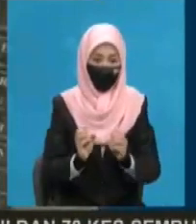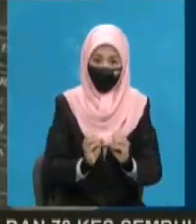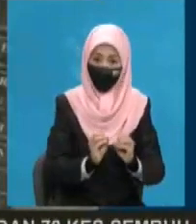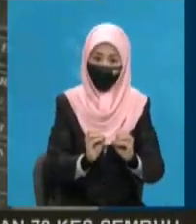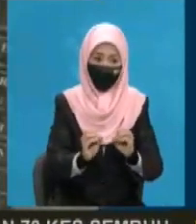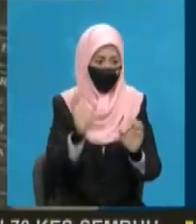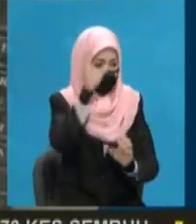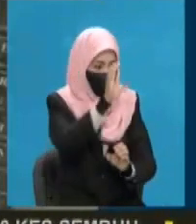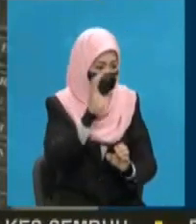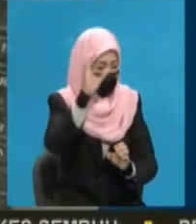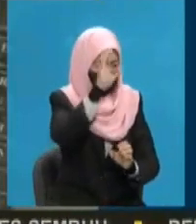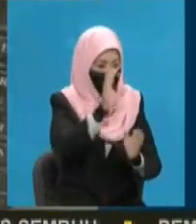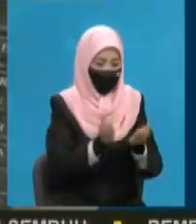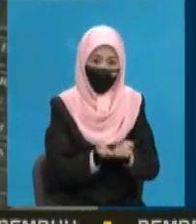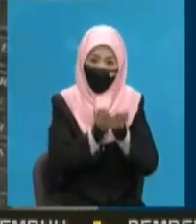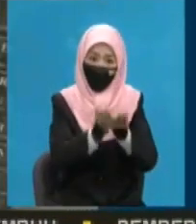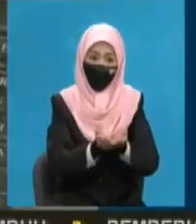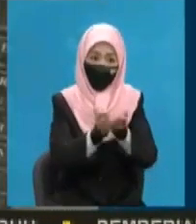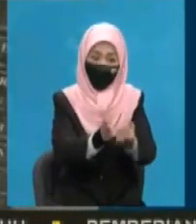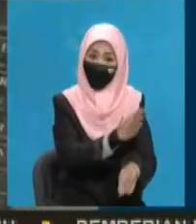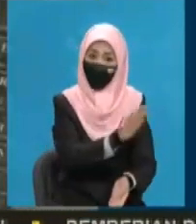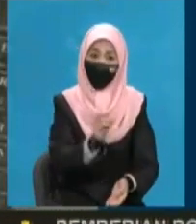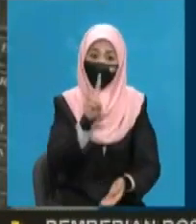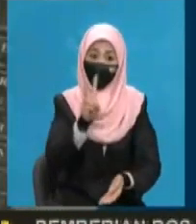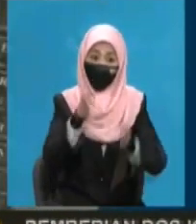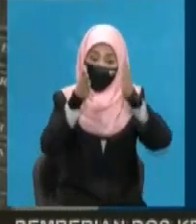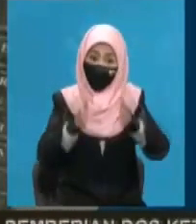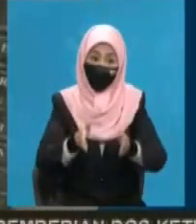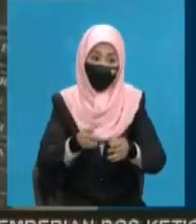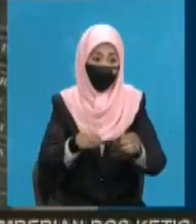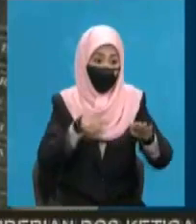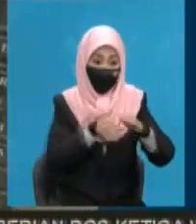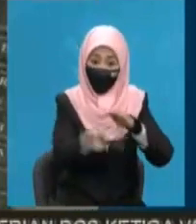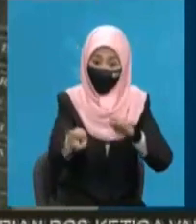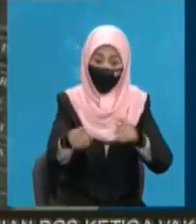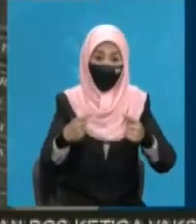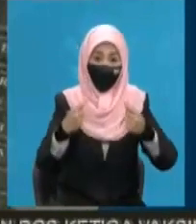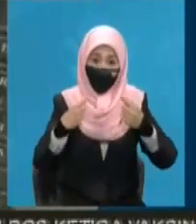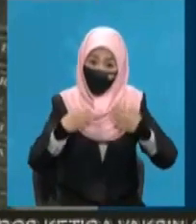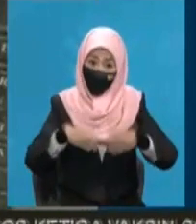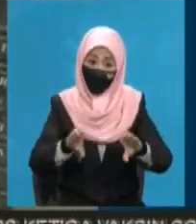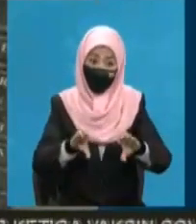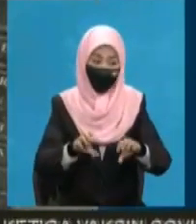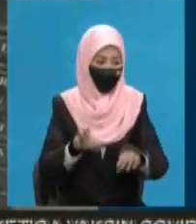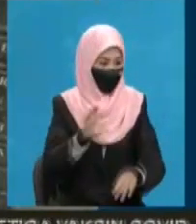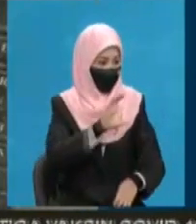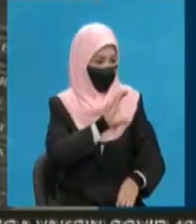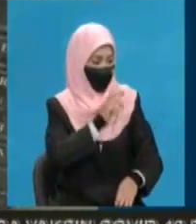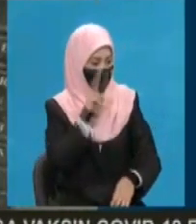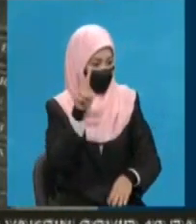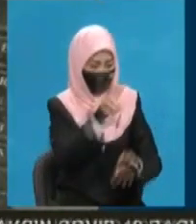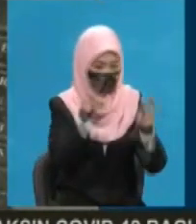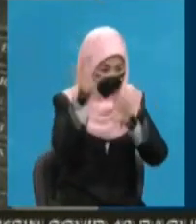operasi pencarian Sebuah perahu bersama dua Suspect yang melarikan diri ketika Cuba dipentas oleh anggota and berkenaan